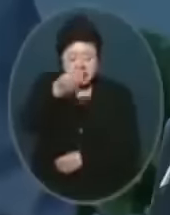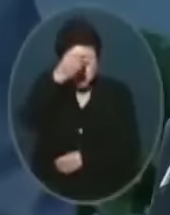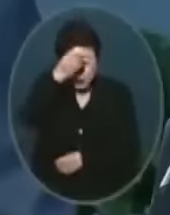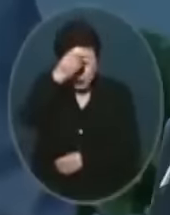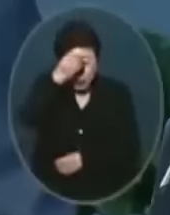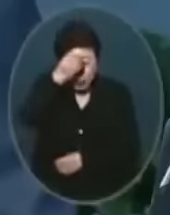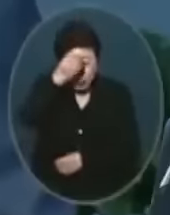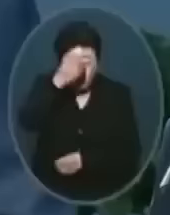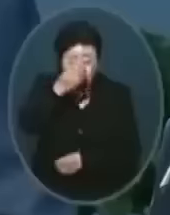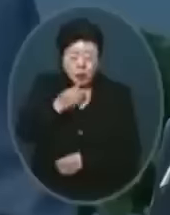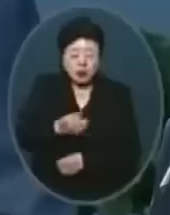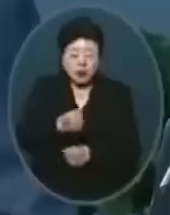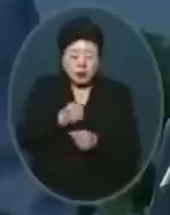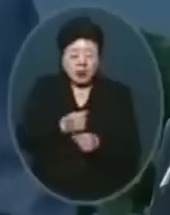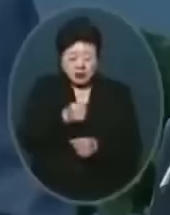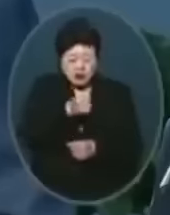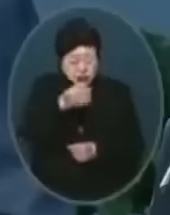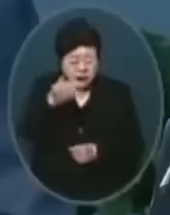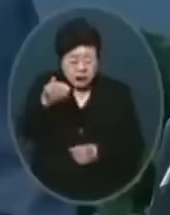기독교를 세웠을까요?